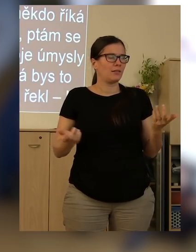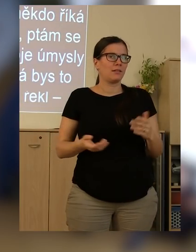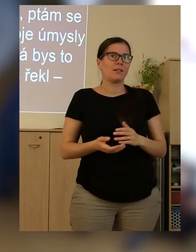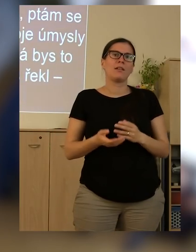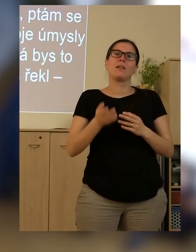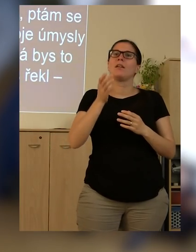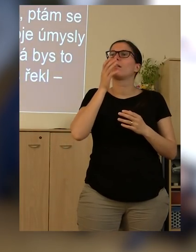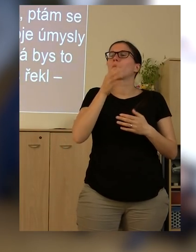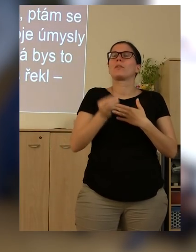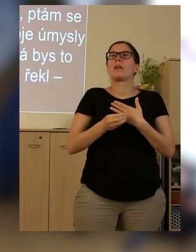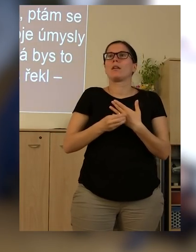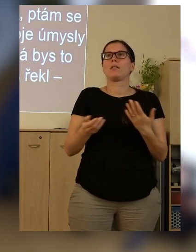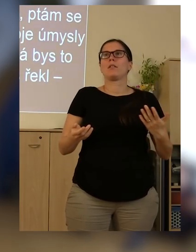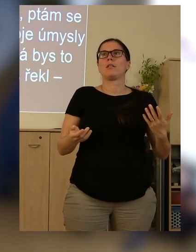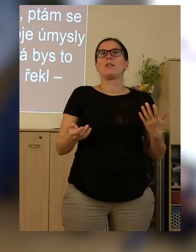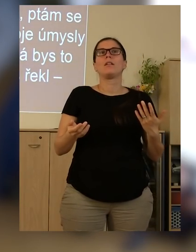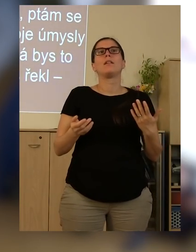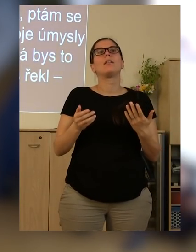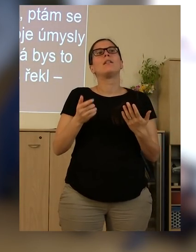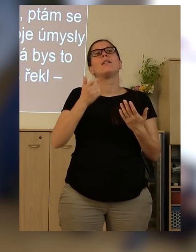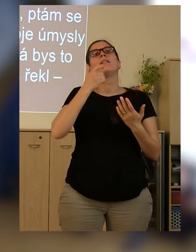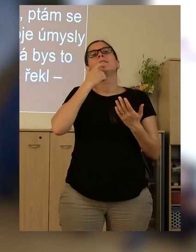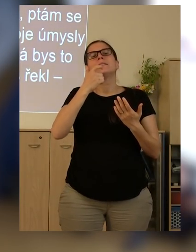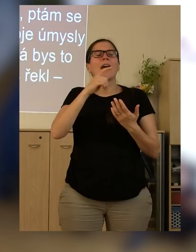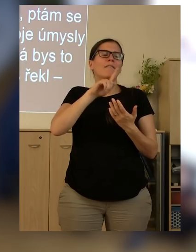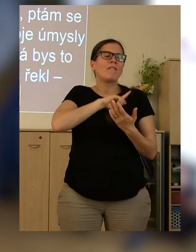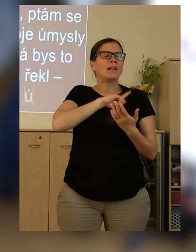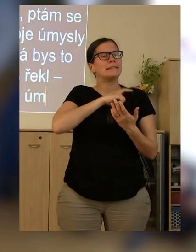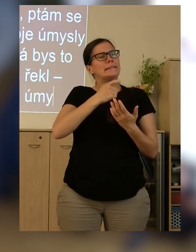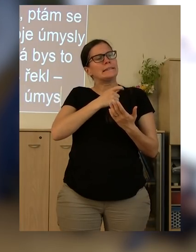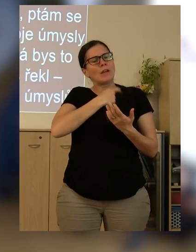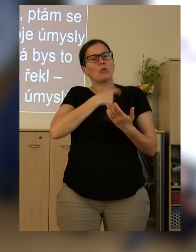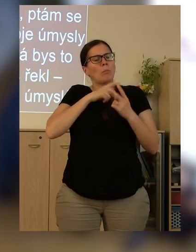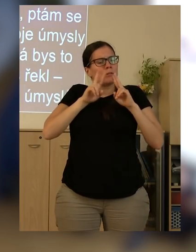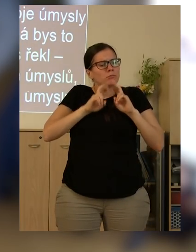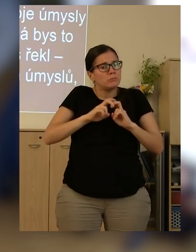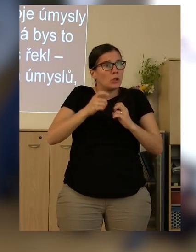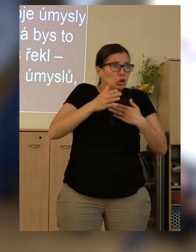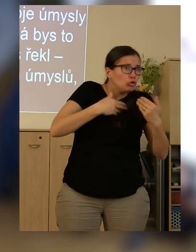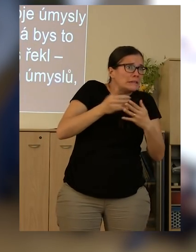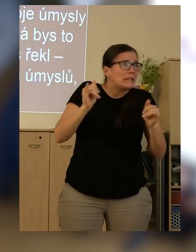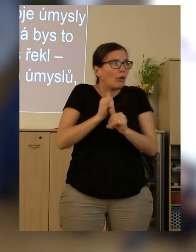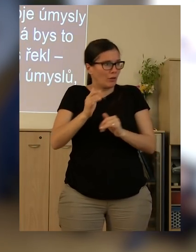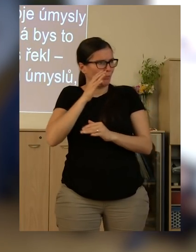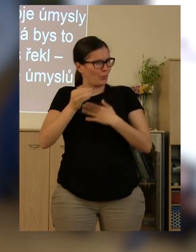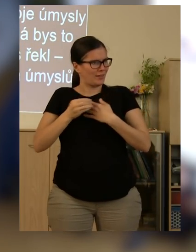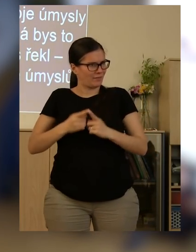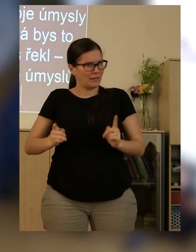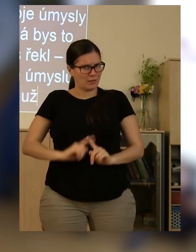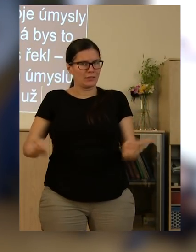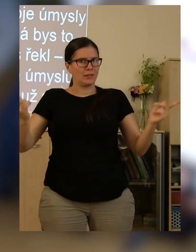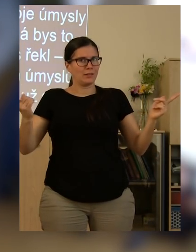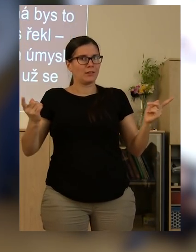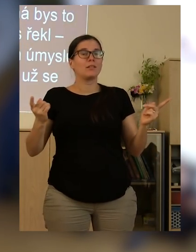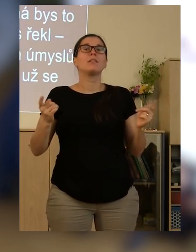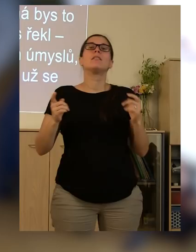hledám čistotu svých úmyslů, jestli mi rozumíte. Ale to už se bavíme o tom, že vlastně já